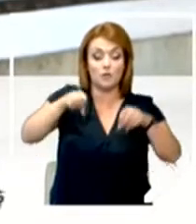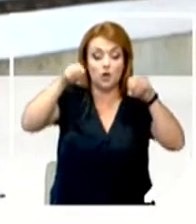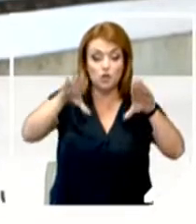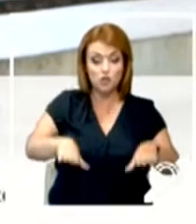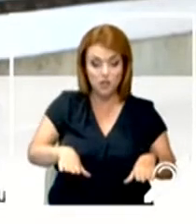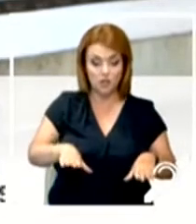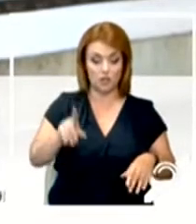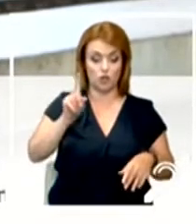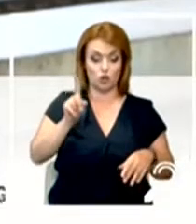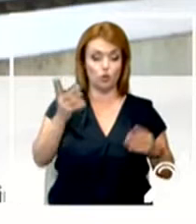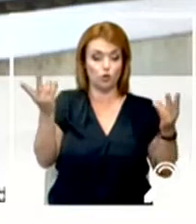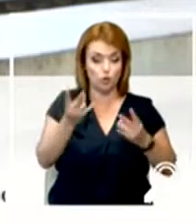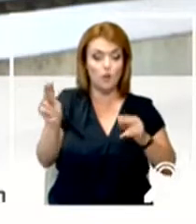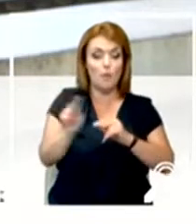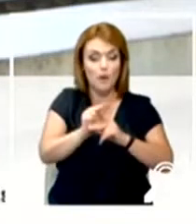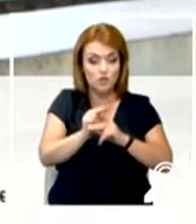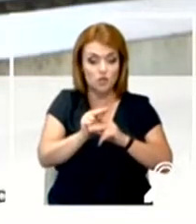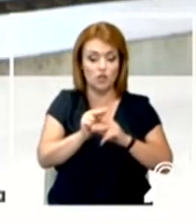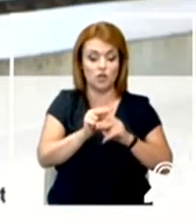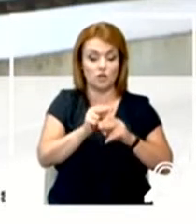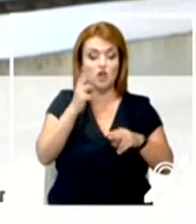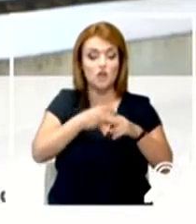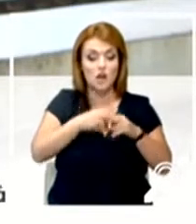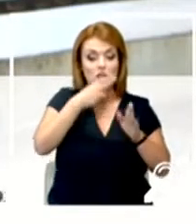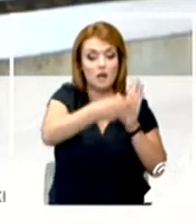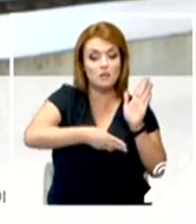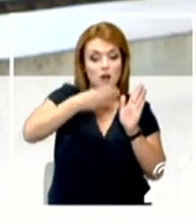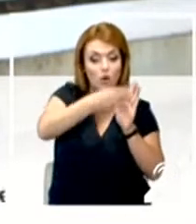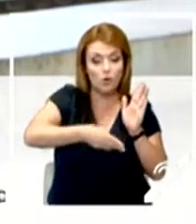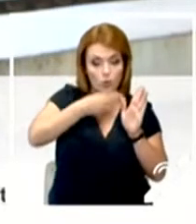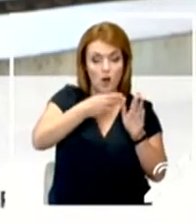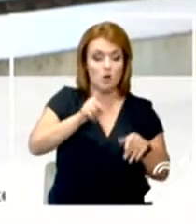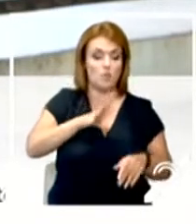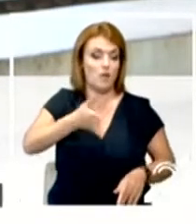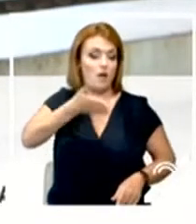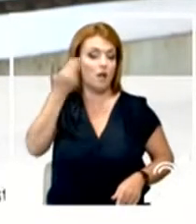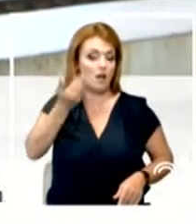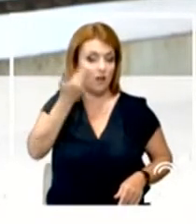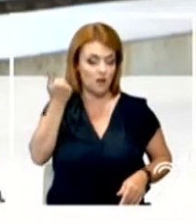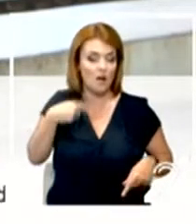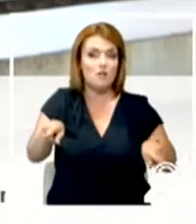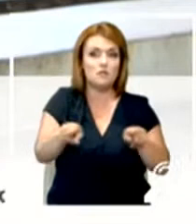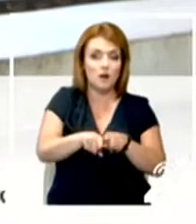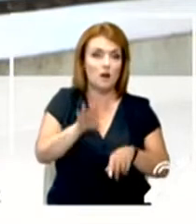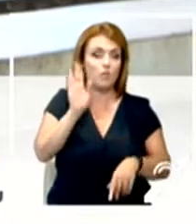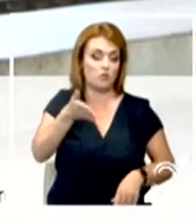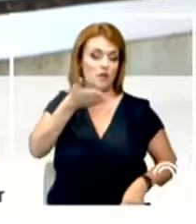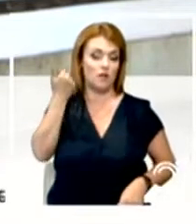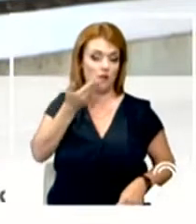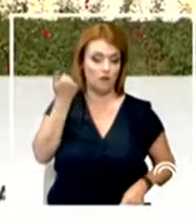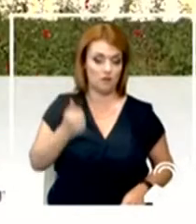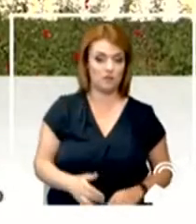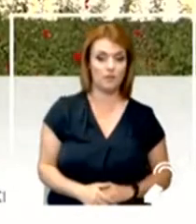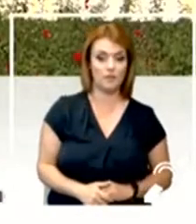asigura că subiectul alimentar în mod special va putea fi depășit mai